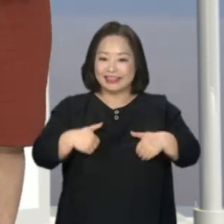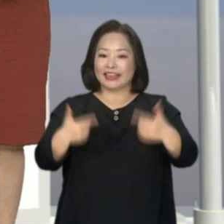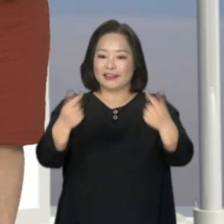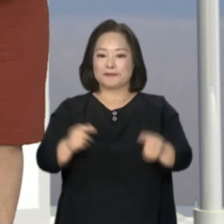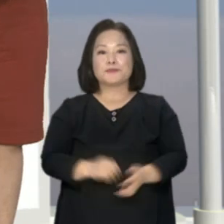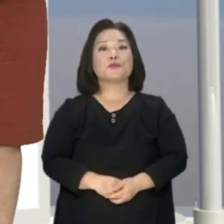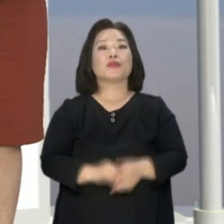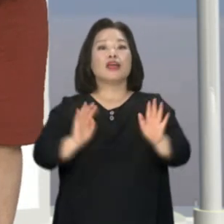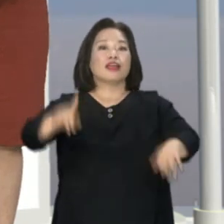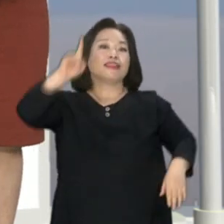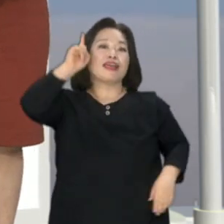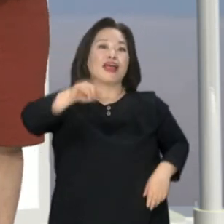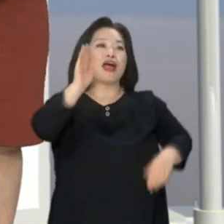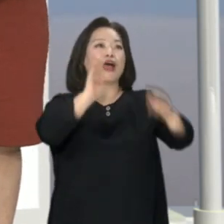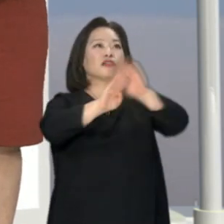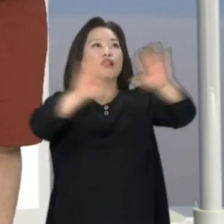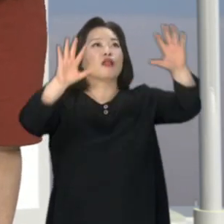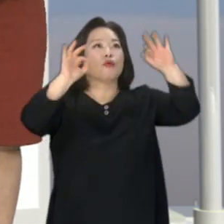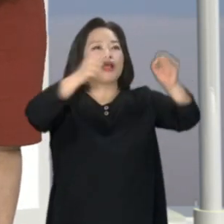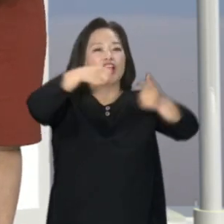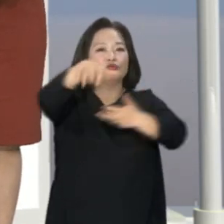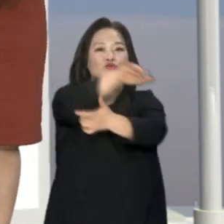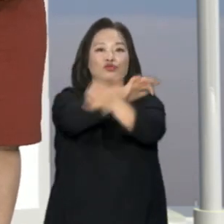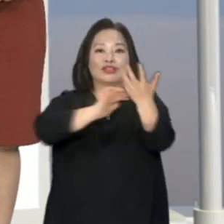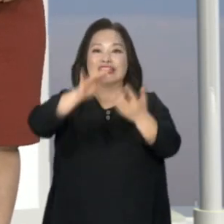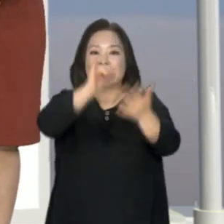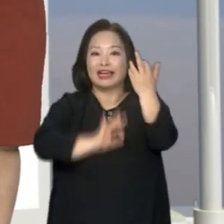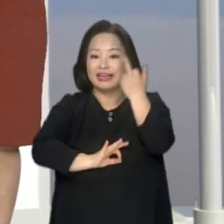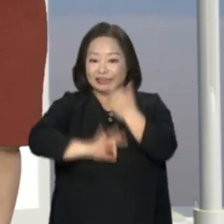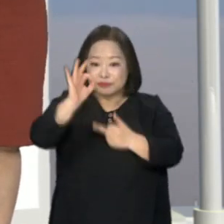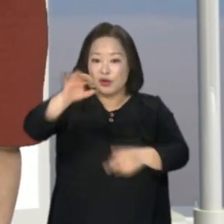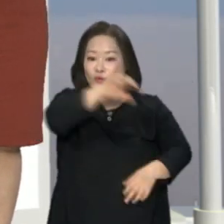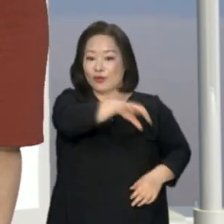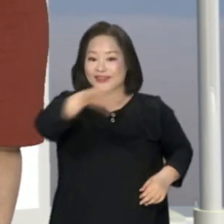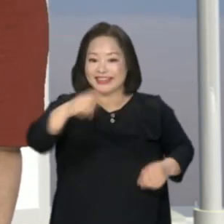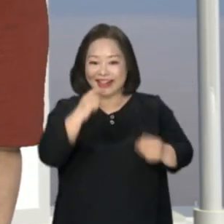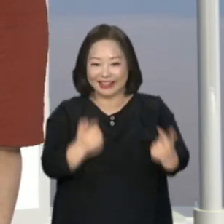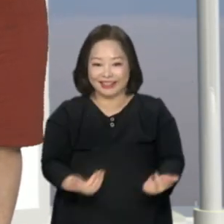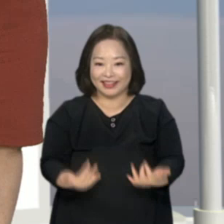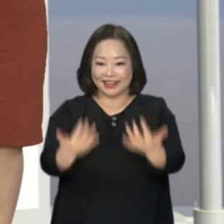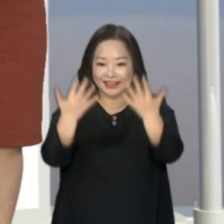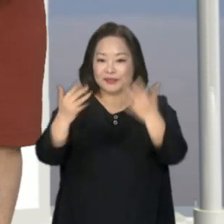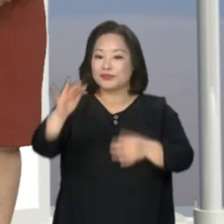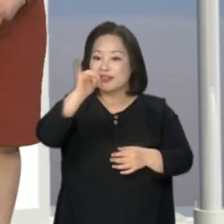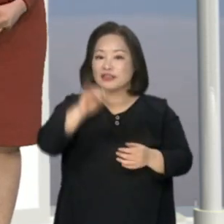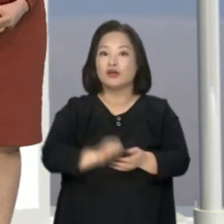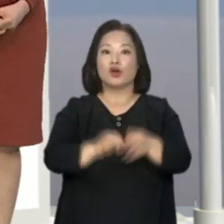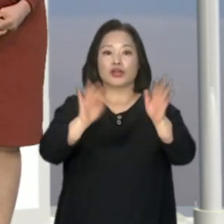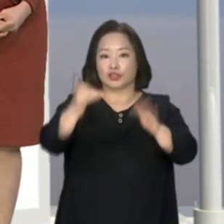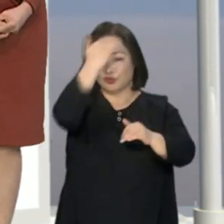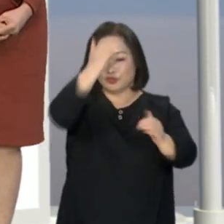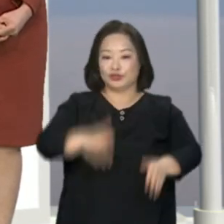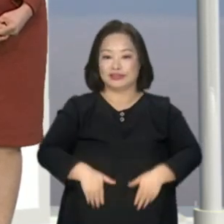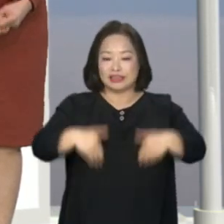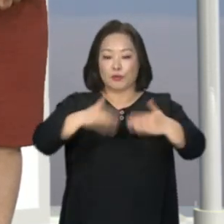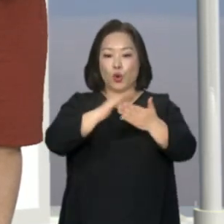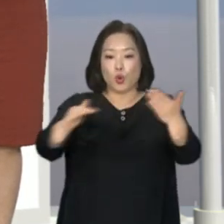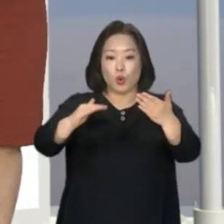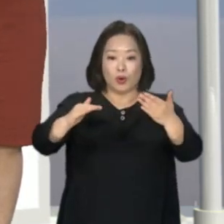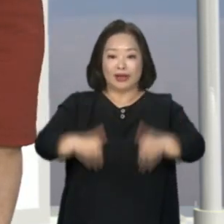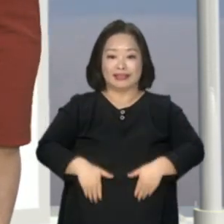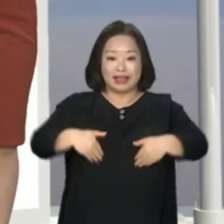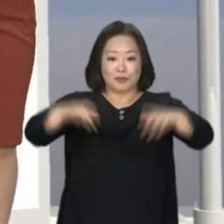함께하겠습니다. 내일은 하늘빛이 차츰 흐려지겠고요. 오전까지 내륙 곳곳에 짙은 안개가 끼겠습니다. 특히 충남과 호남을